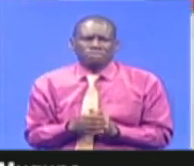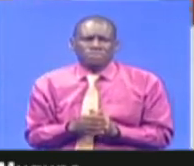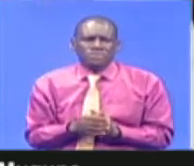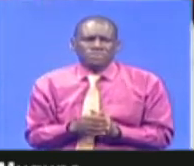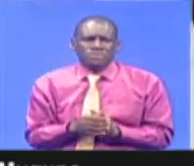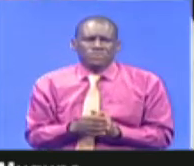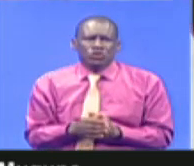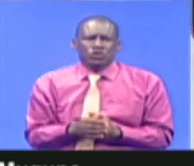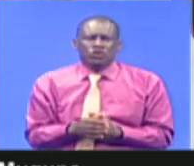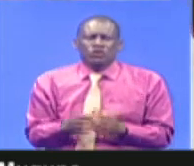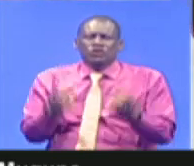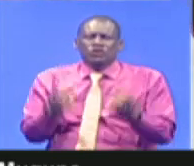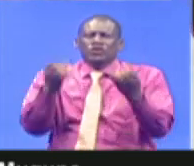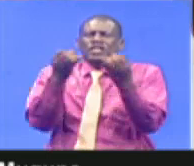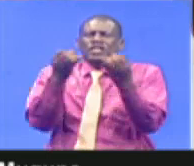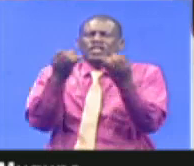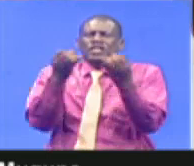Uhuru ni kitu ya maana sana.